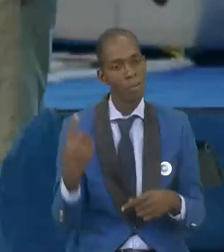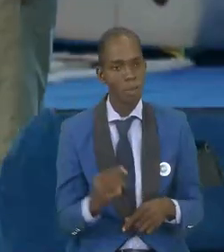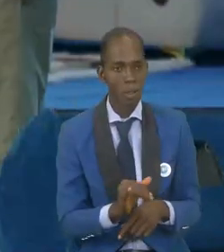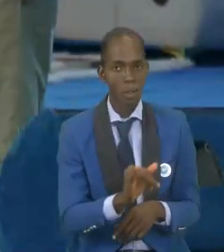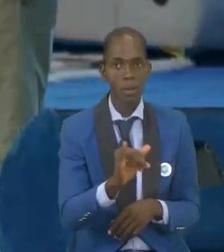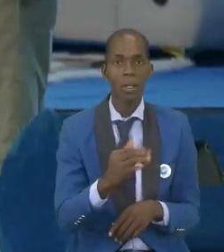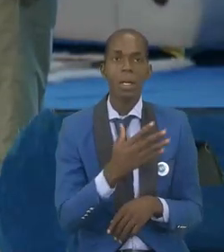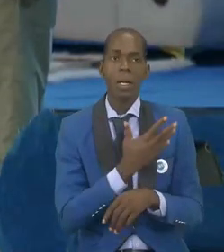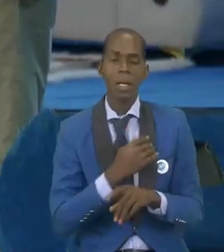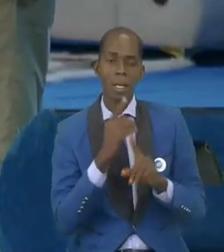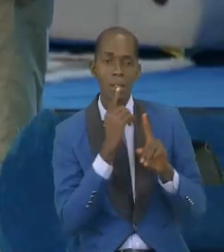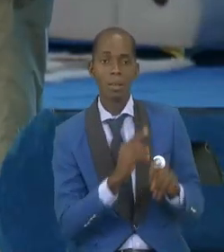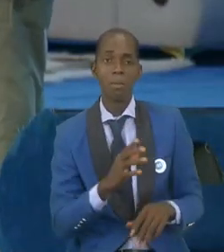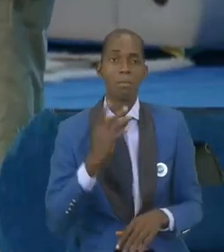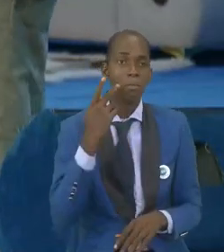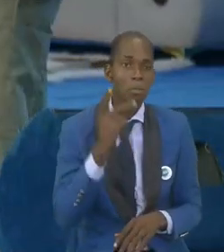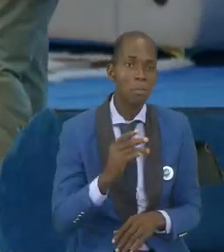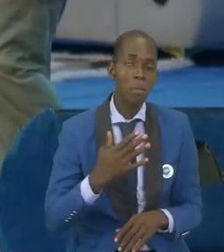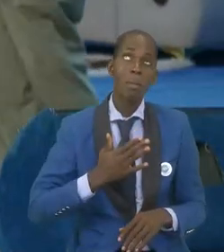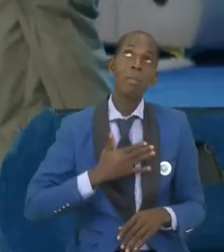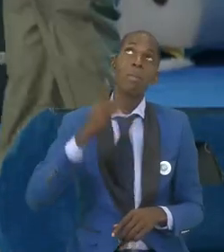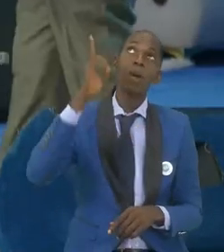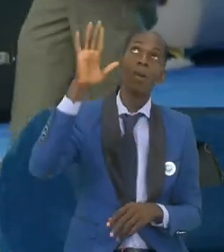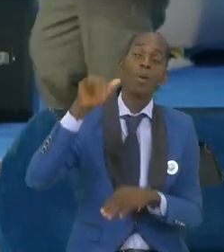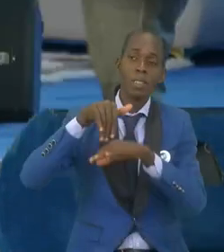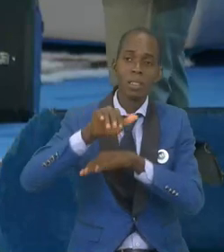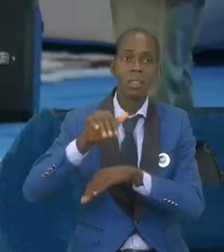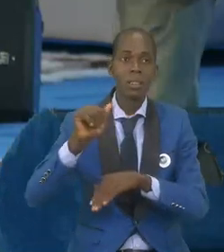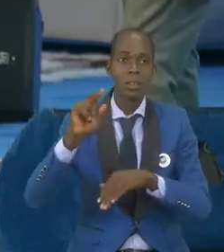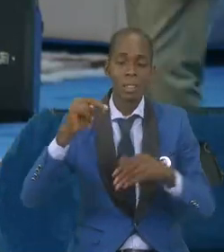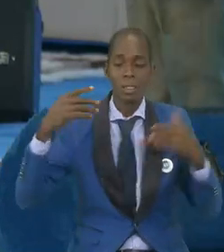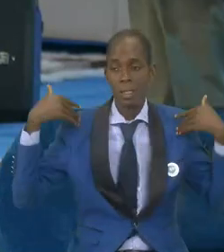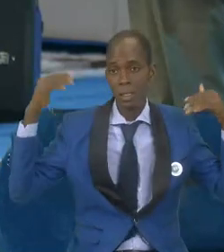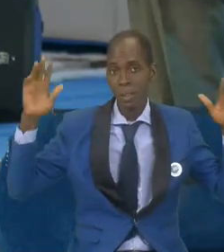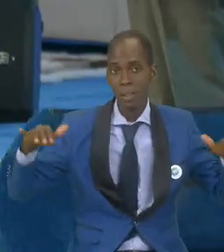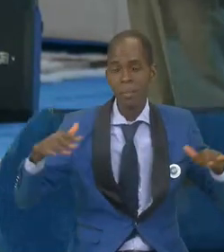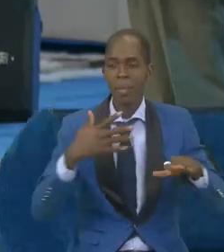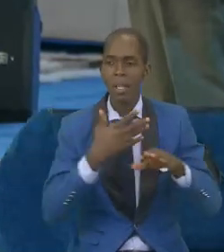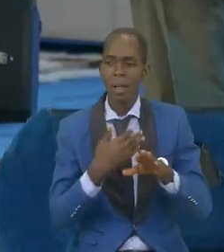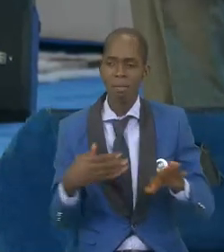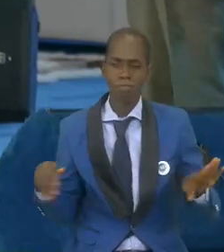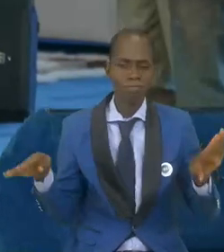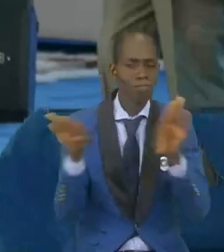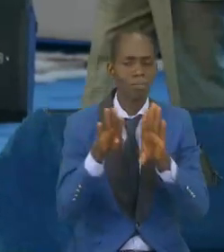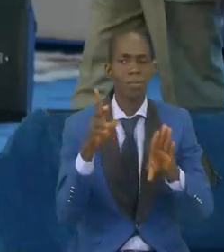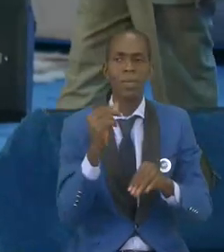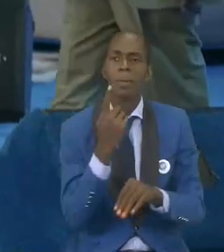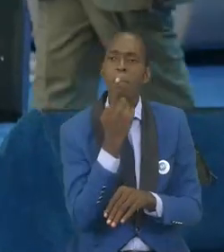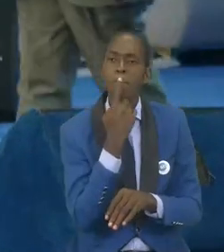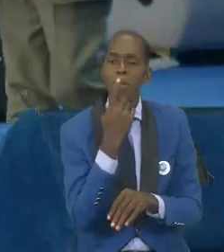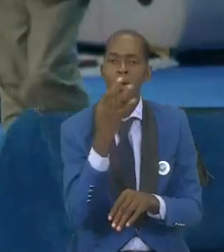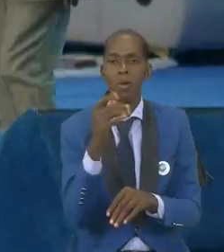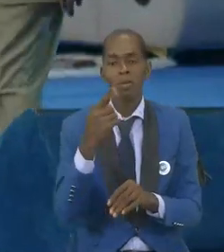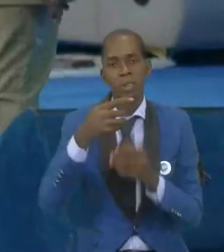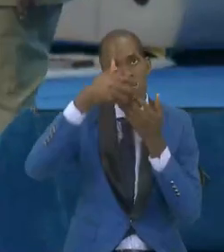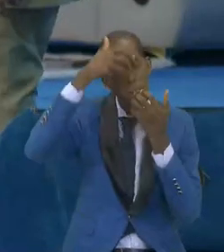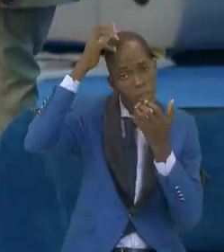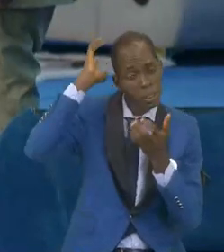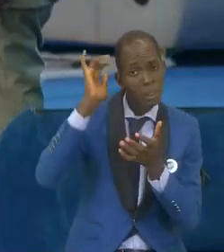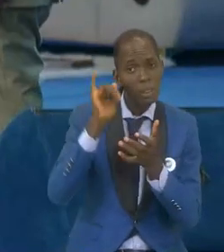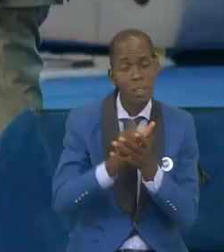verset 22 il dit mon Dieu a envoyé son ange et fermer la